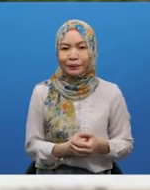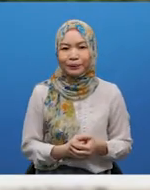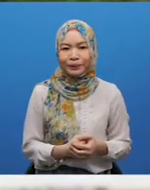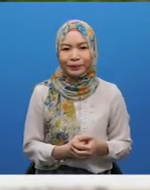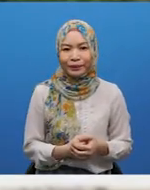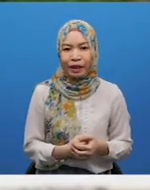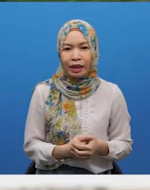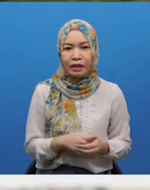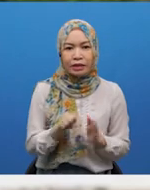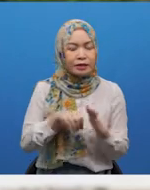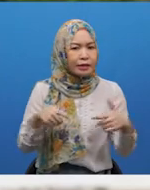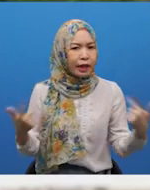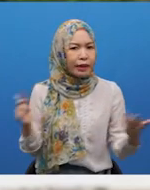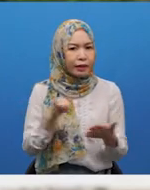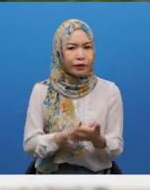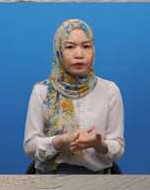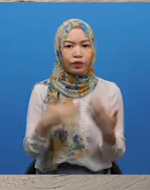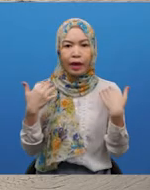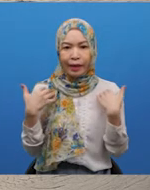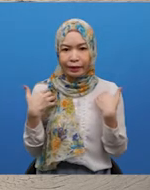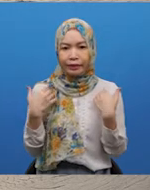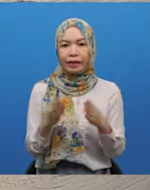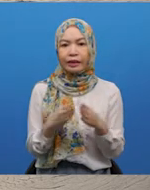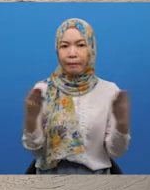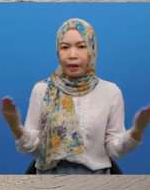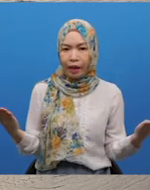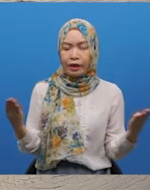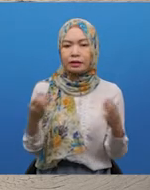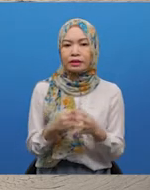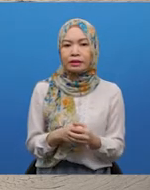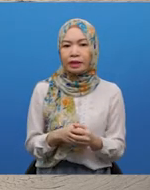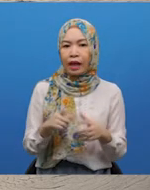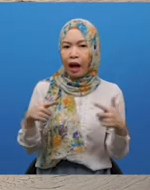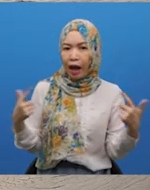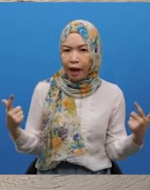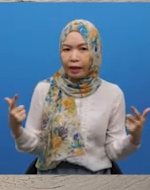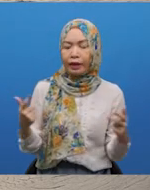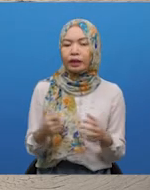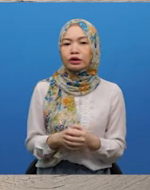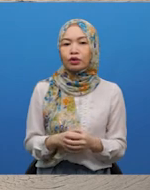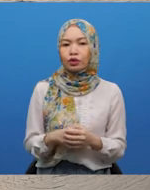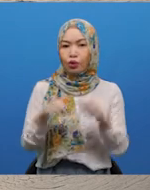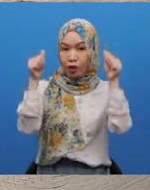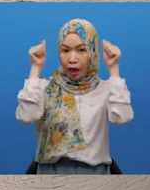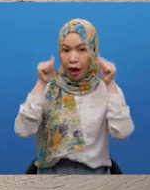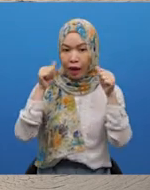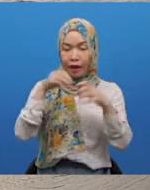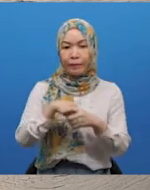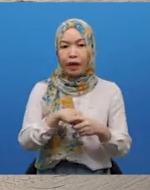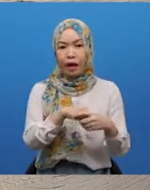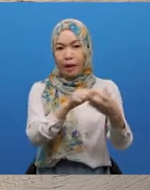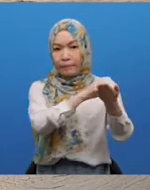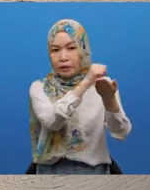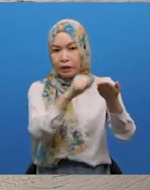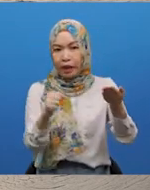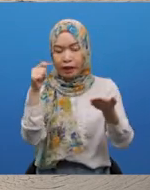juga penggunaan bahasa asing iaitu bahasa Arab dalam syair ini. Perkataan